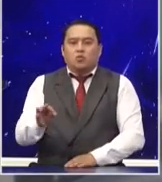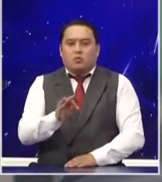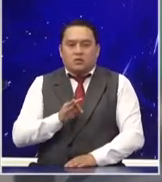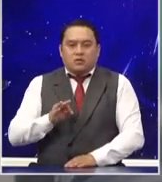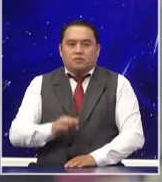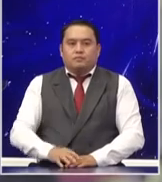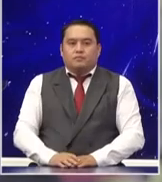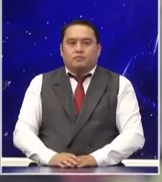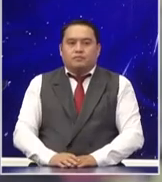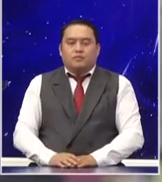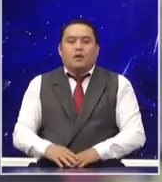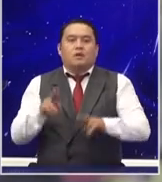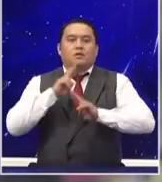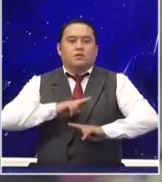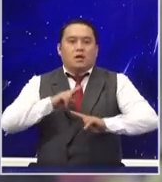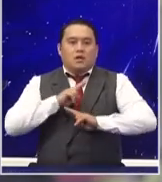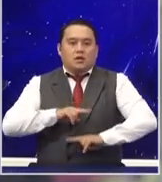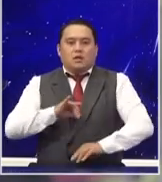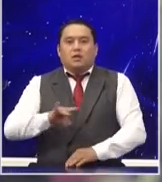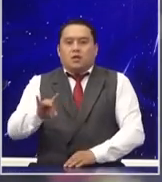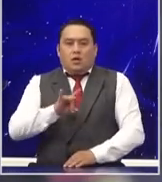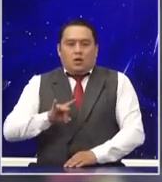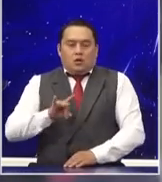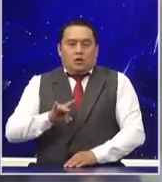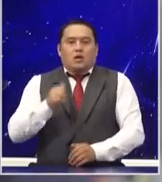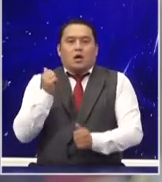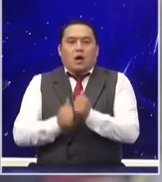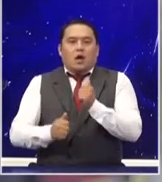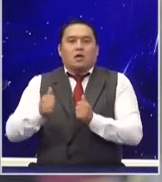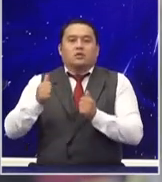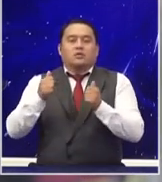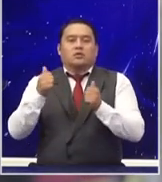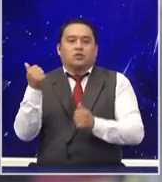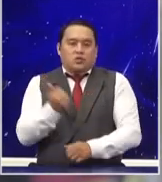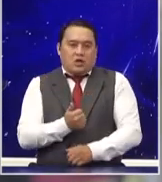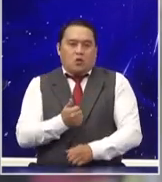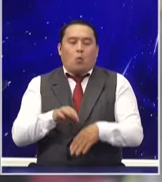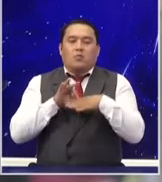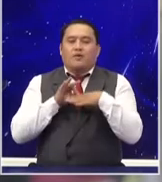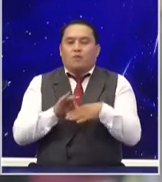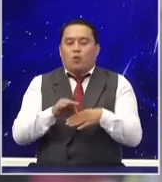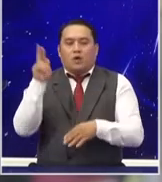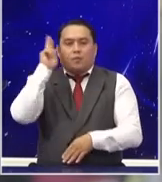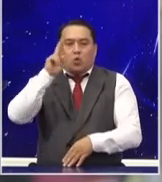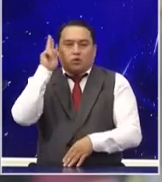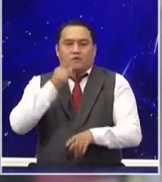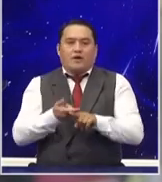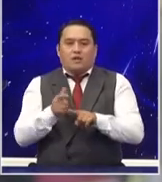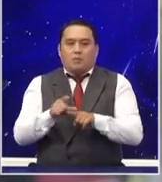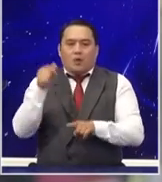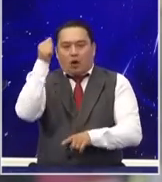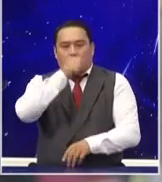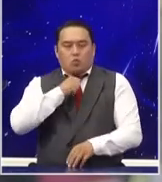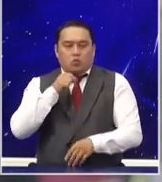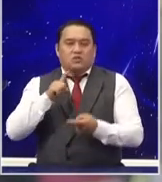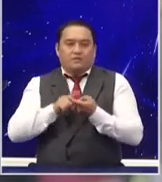области. Сотрудниками ОЧС Илийского района еженедельно проводятся занятия. В этом году